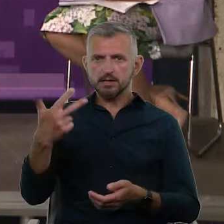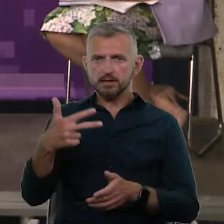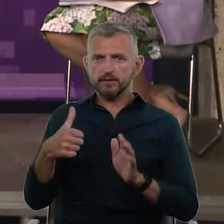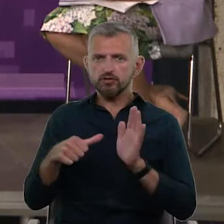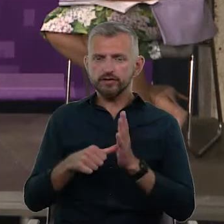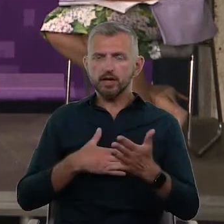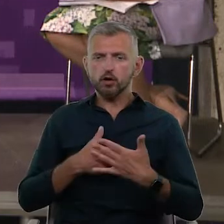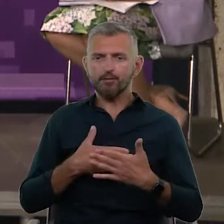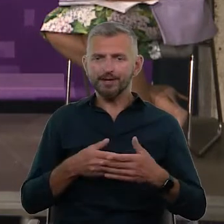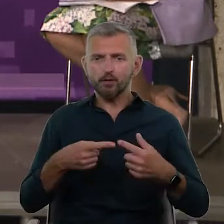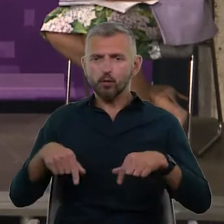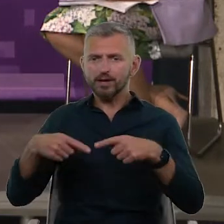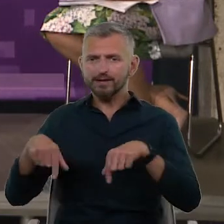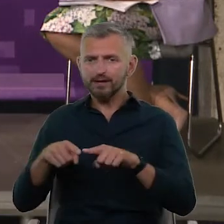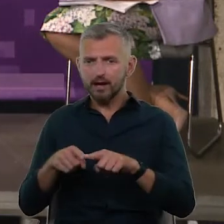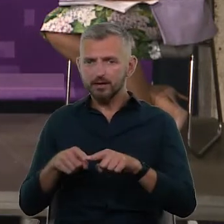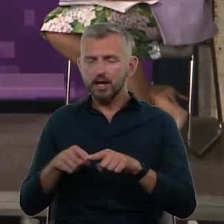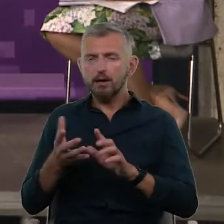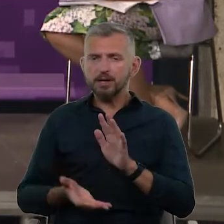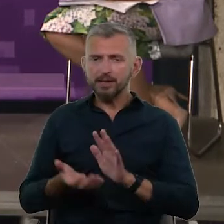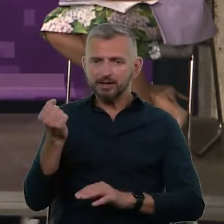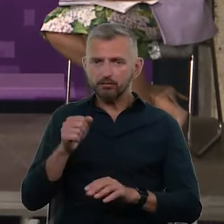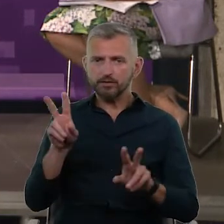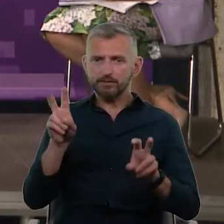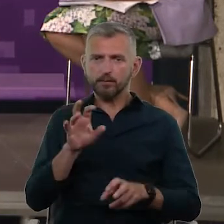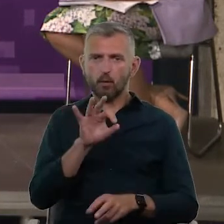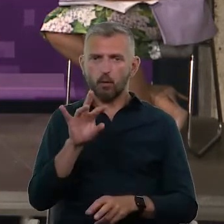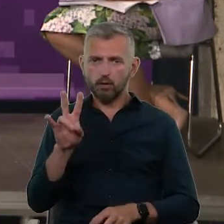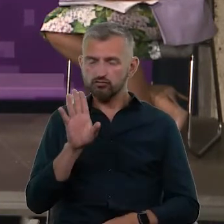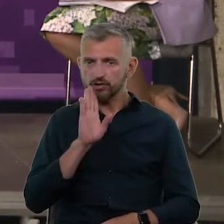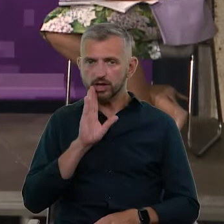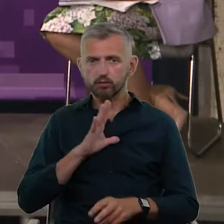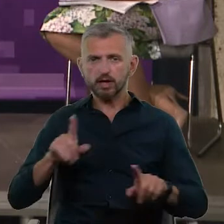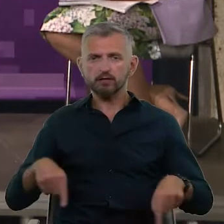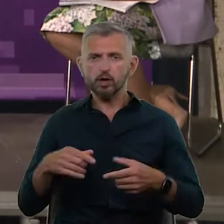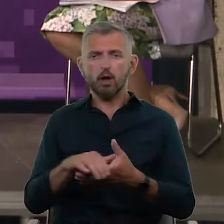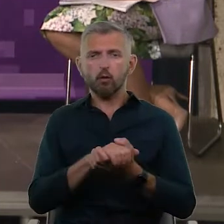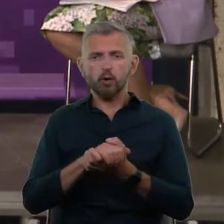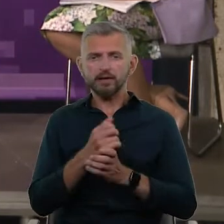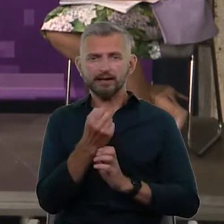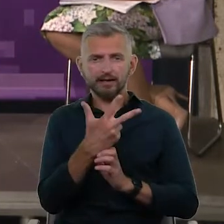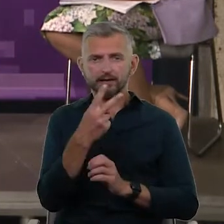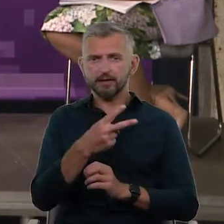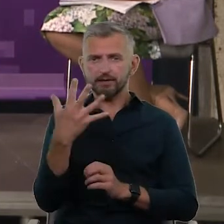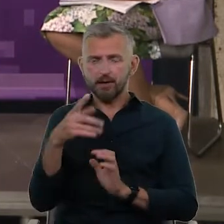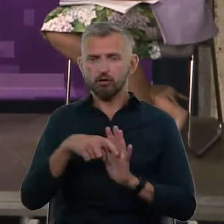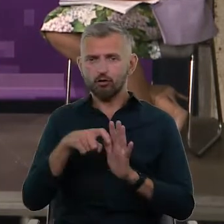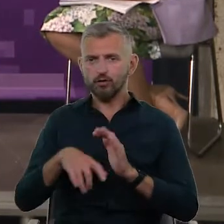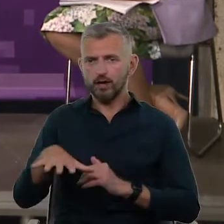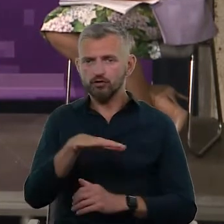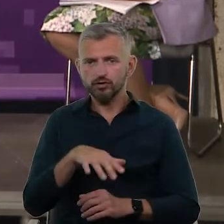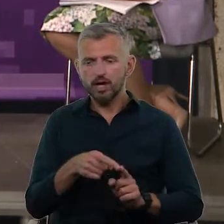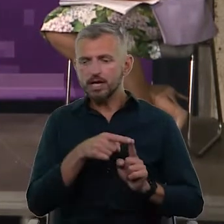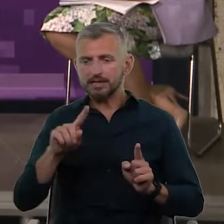36 громадських організацій і при підтримці ООН «Жінки» була створена коаліція 1325 Донеччина. За рік